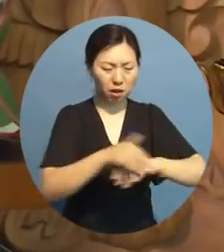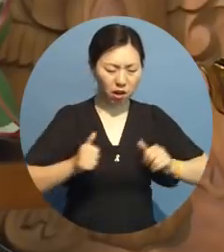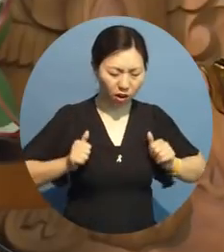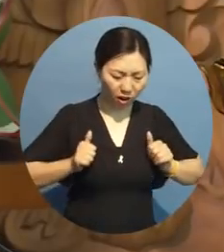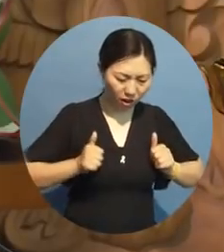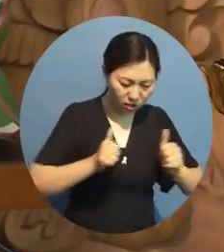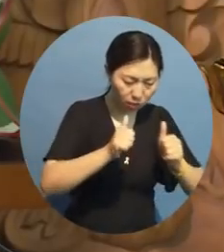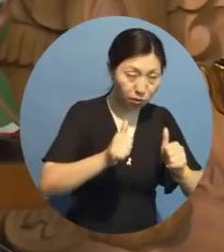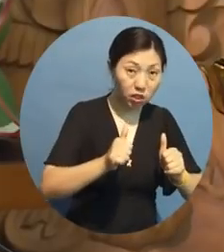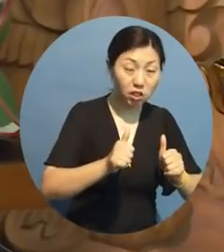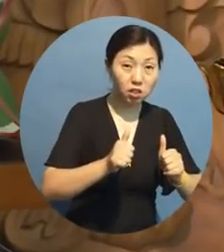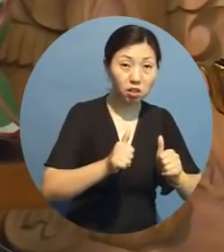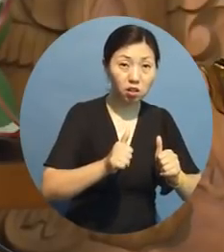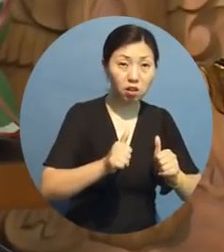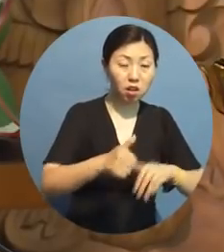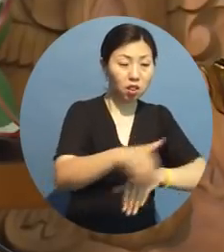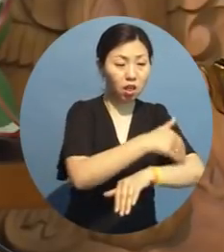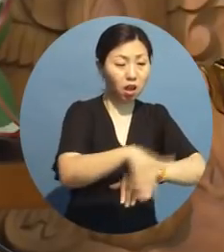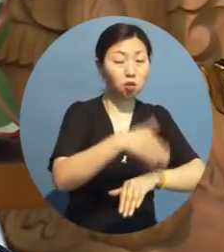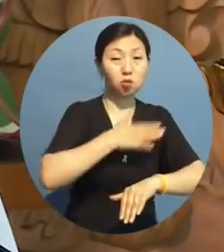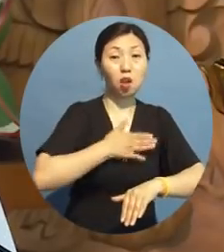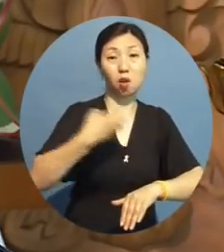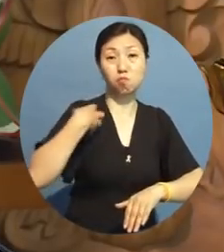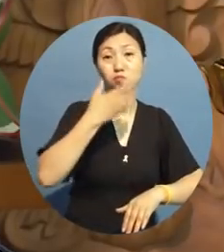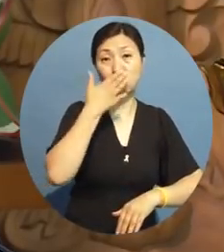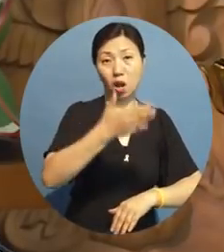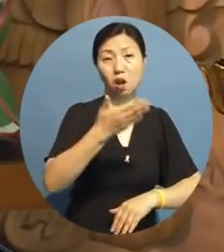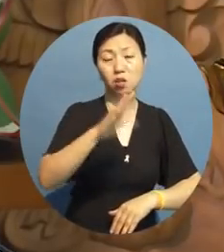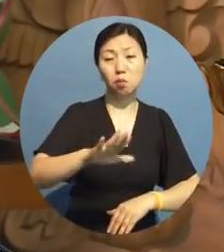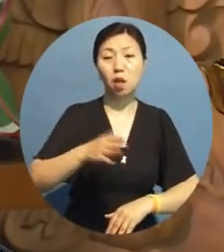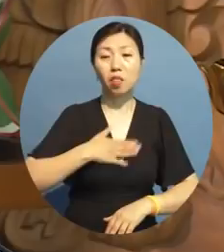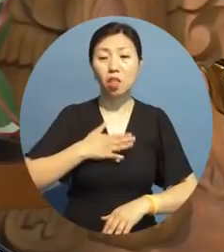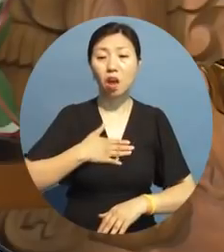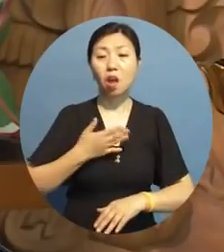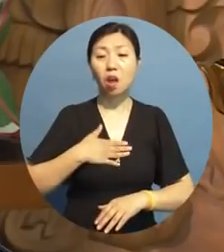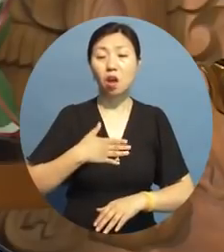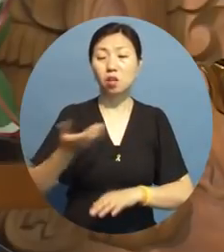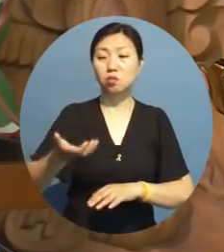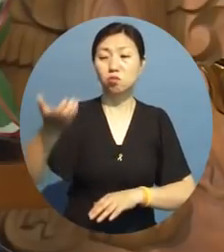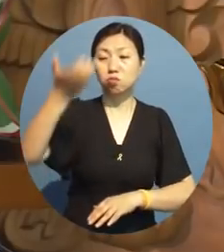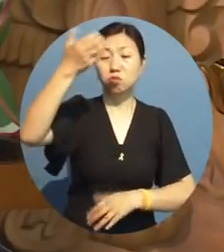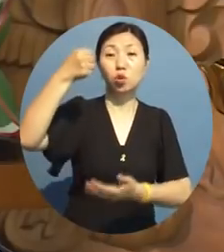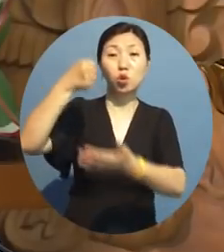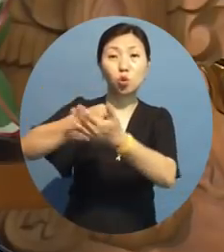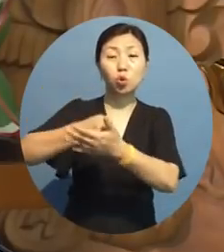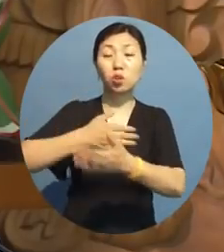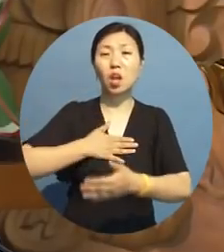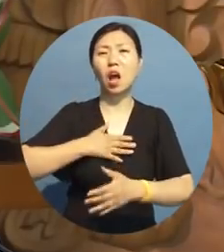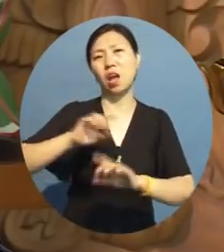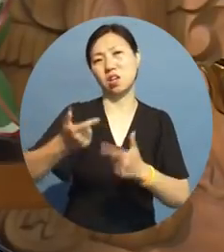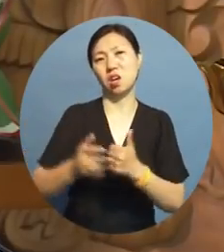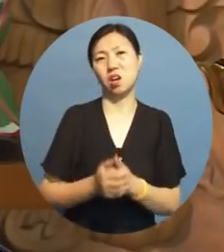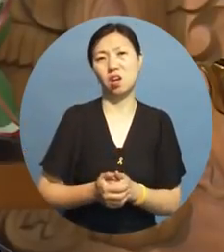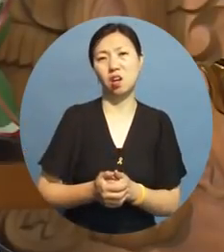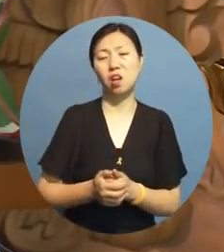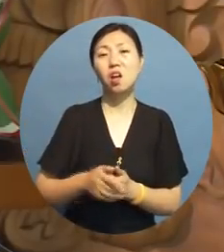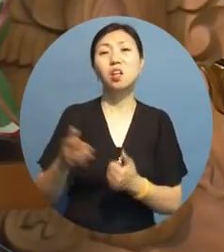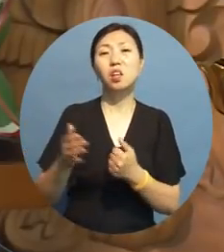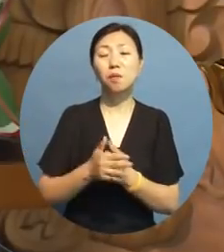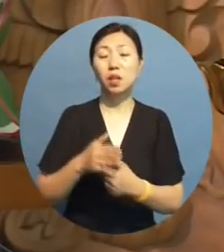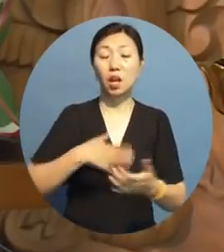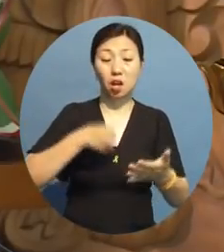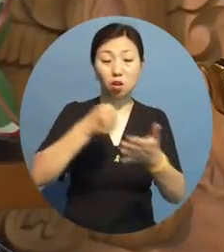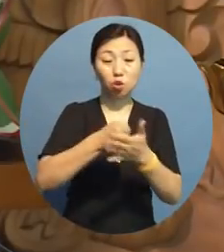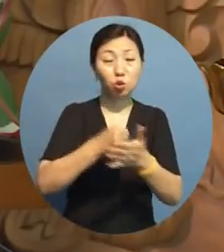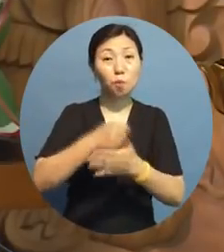있지만은 그걸 가지고 승진을 시킬 건지 안 시킬 건지 내가 결정할 일이 아니니까 그 문제는 신경 쓰지